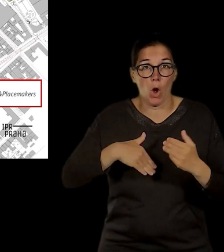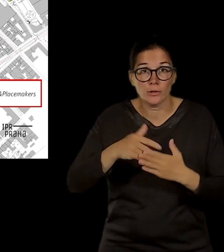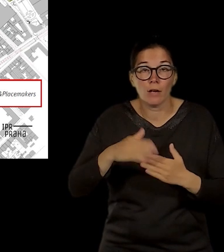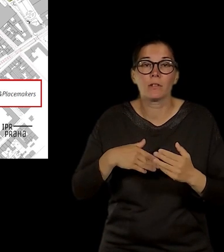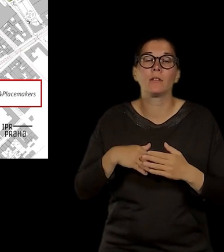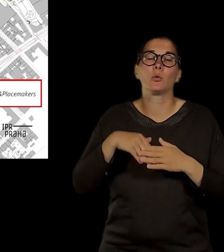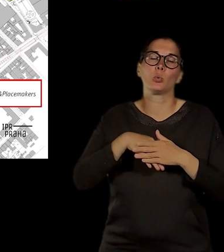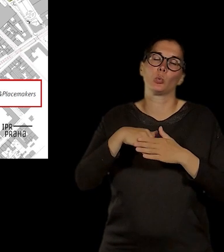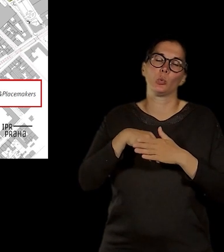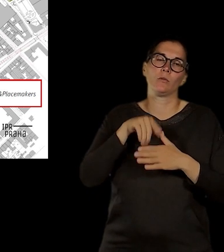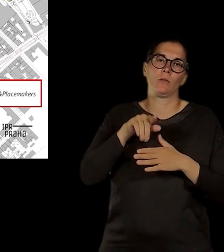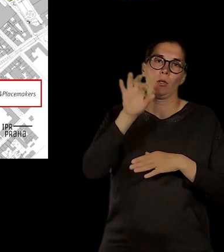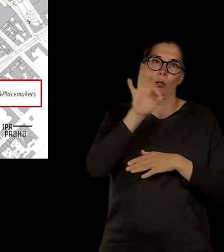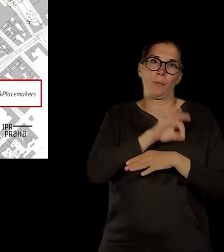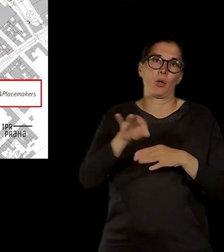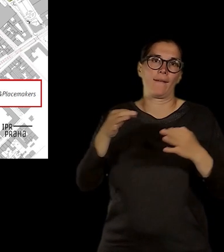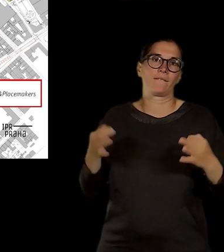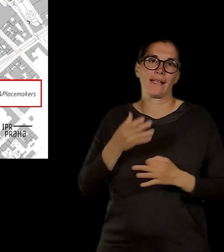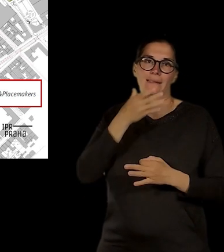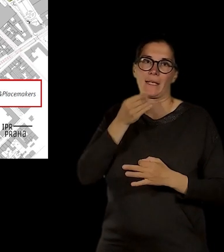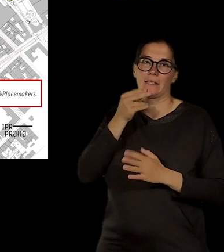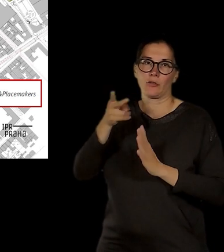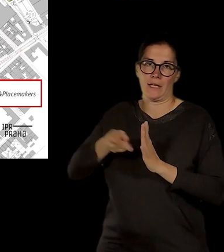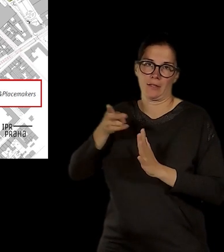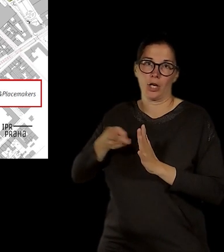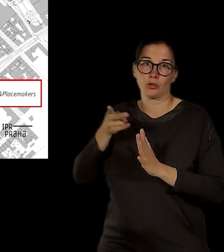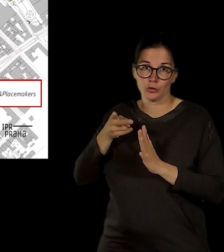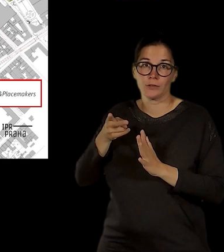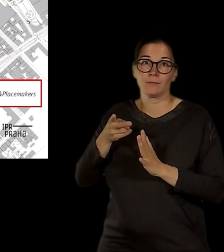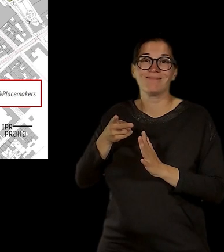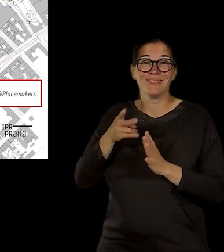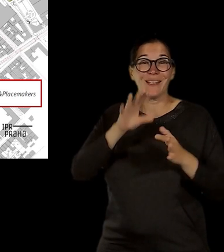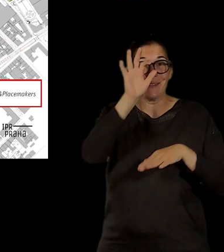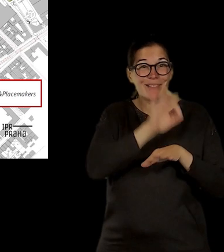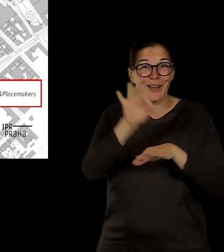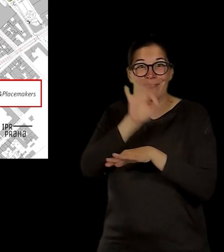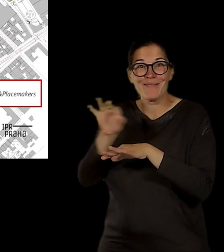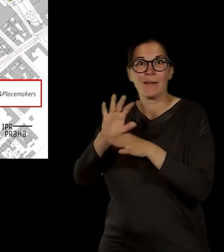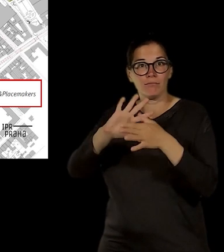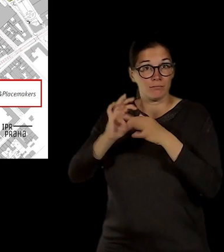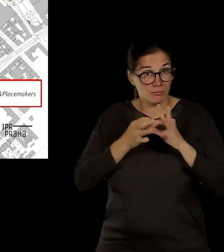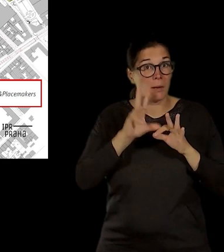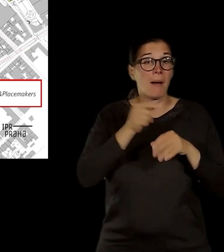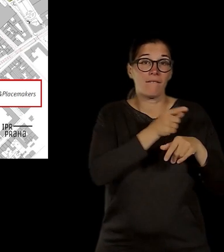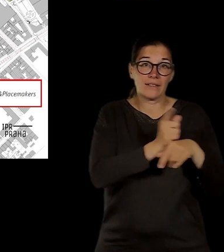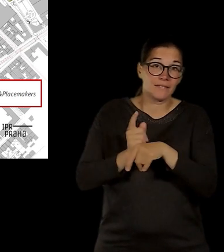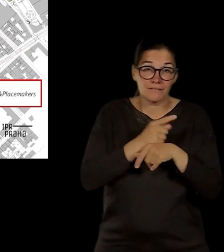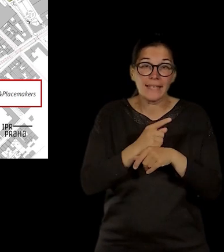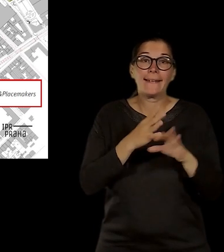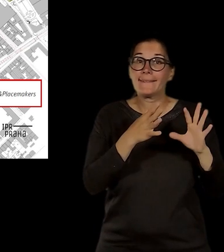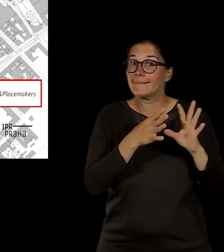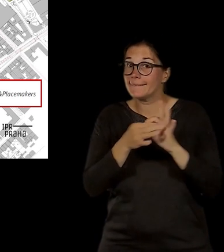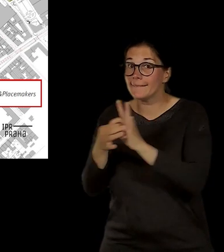především projekty v oblasti Masarykova nádraží. A ty jednotlivé projekty se navzájem ovlivňují, navazují na sebe